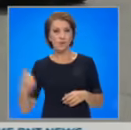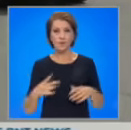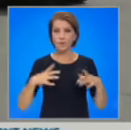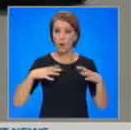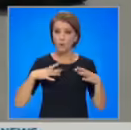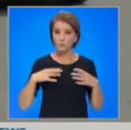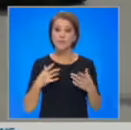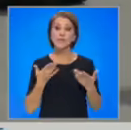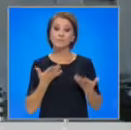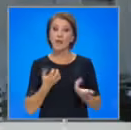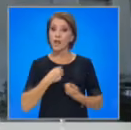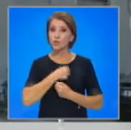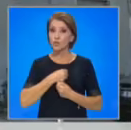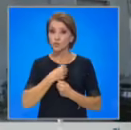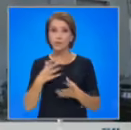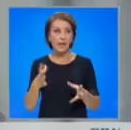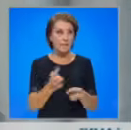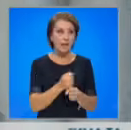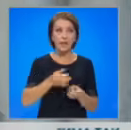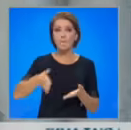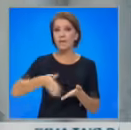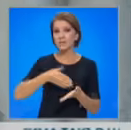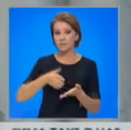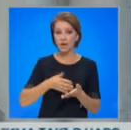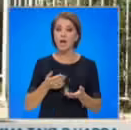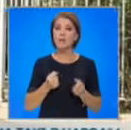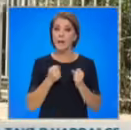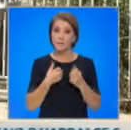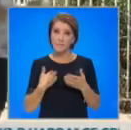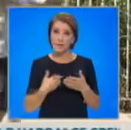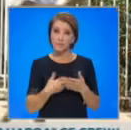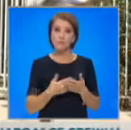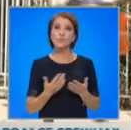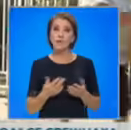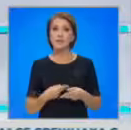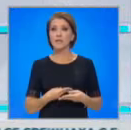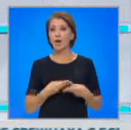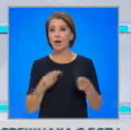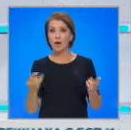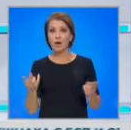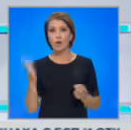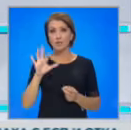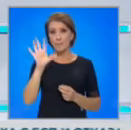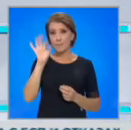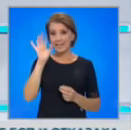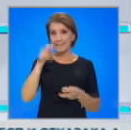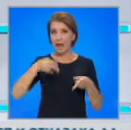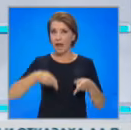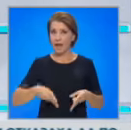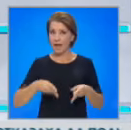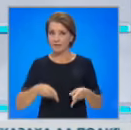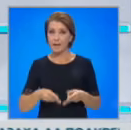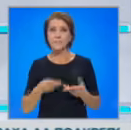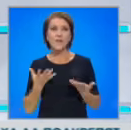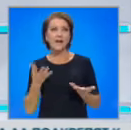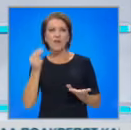трудности с намирането на персонал. Предстои разкриването на 50 нови легла. Сега да видим каква е ситуацията в